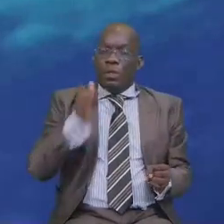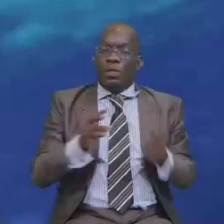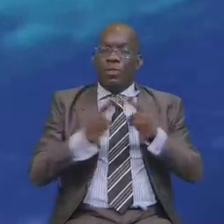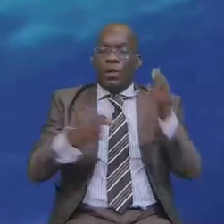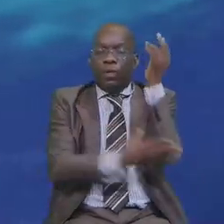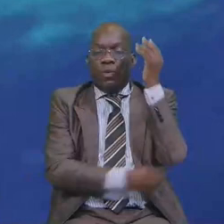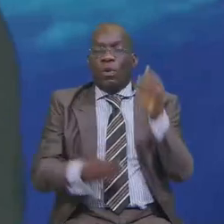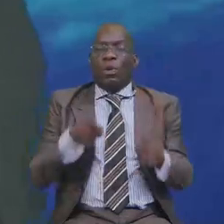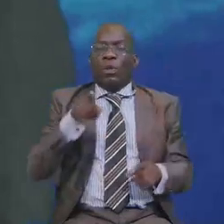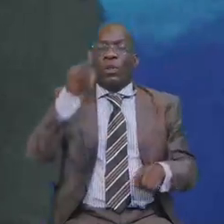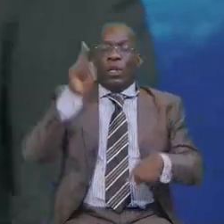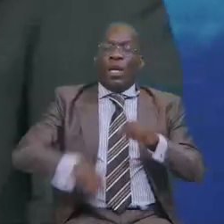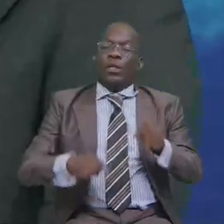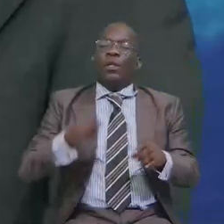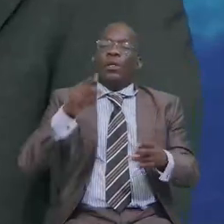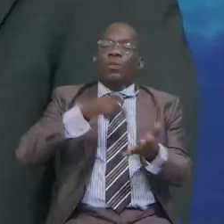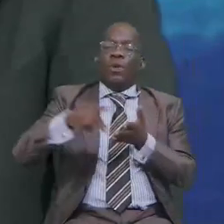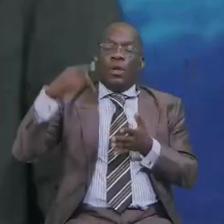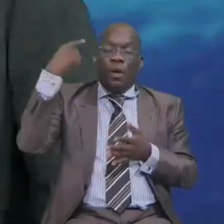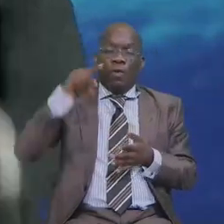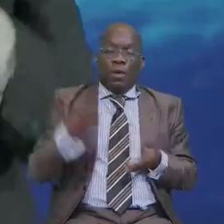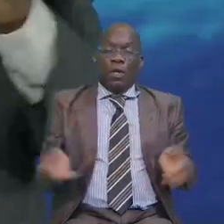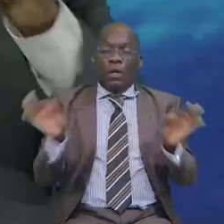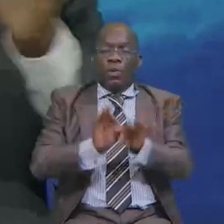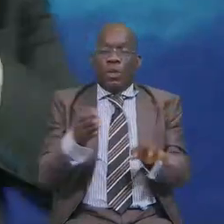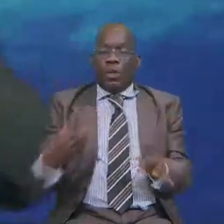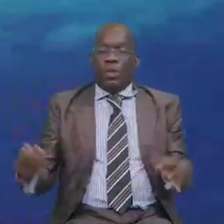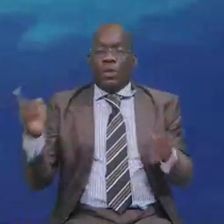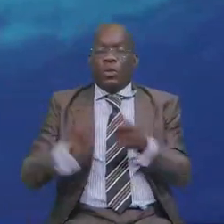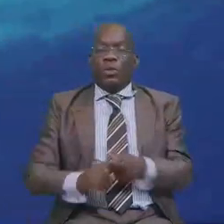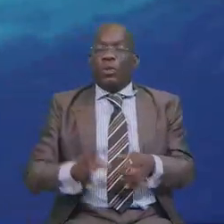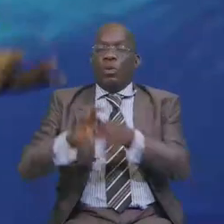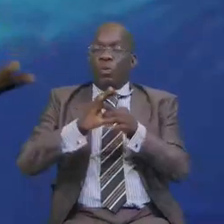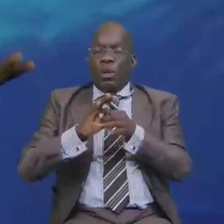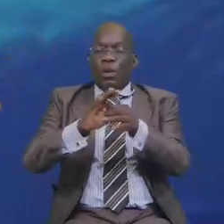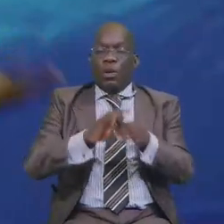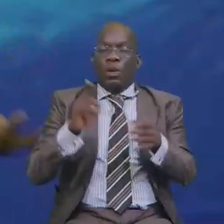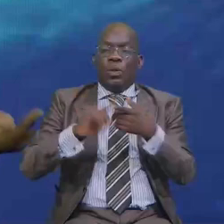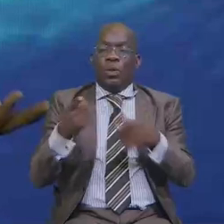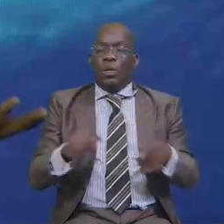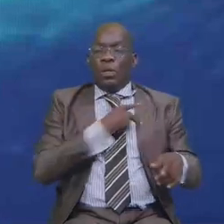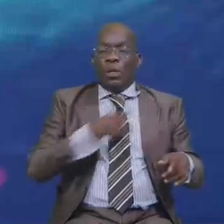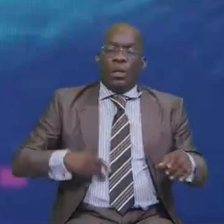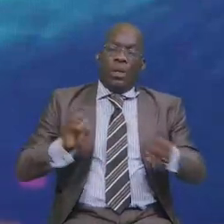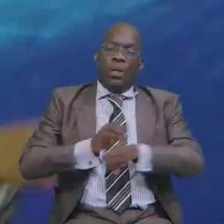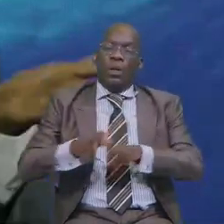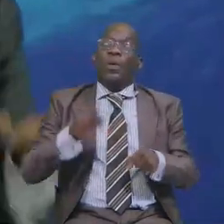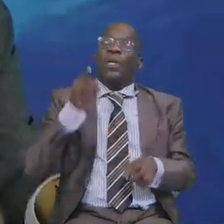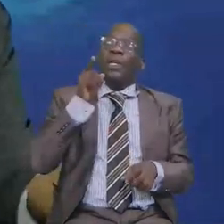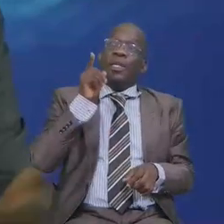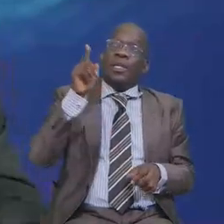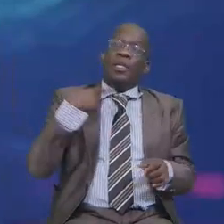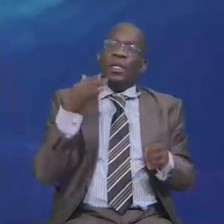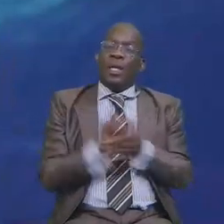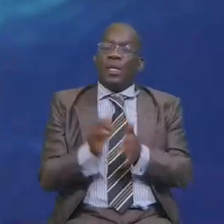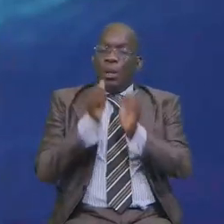les choses essentielles qui appartiennent au royaume. Ainsi donc, il dit, heureux les